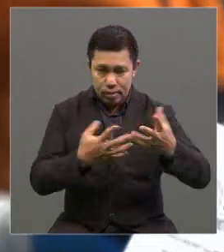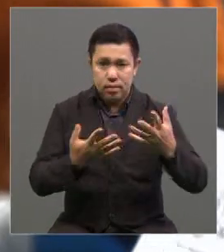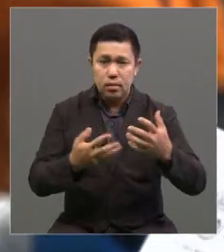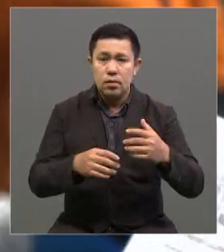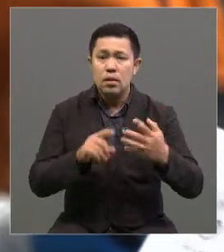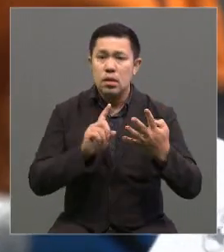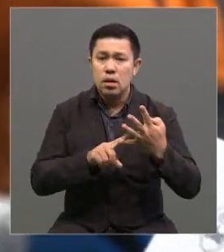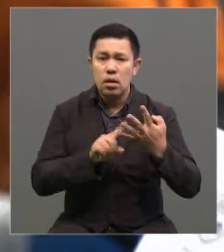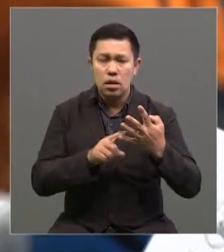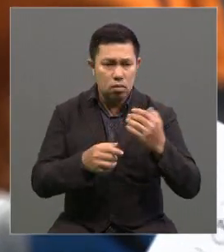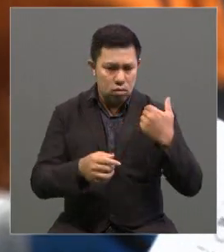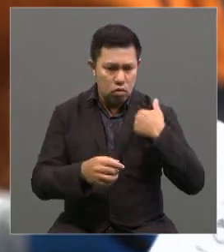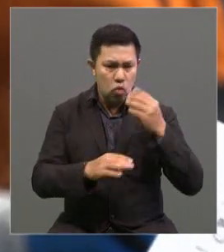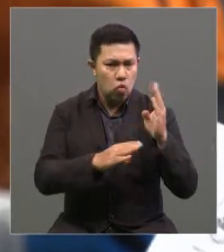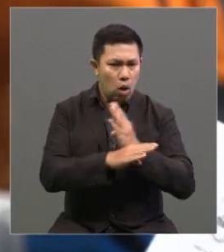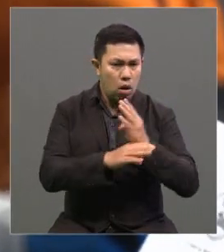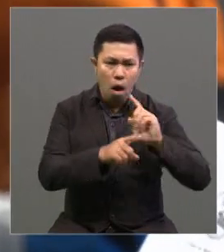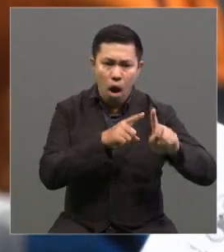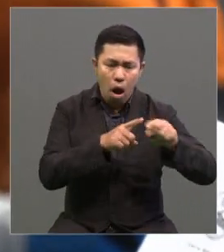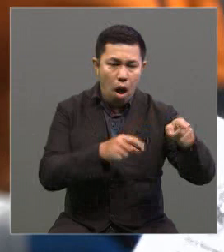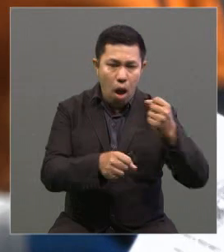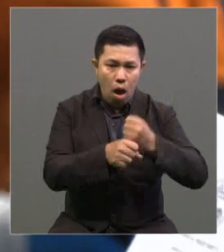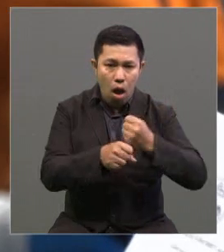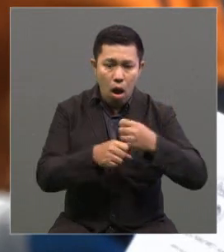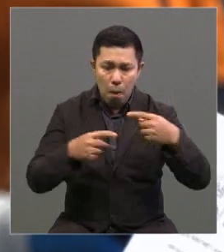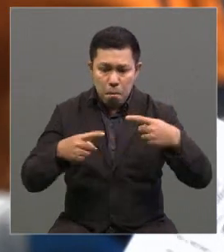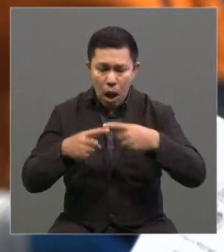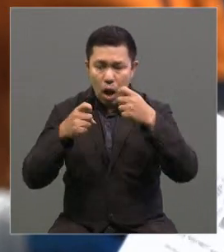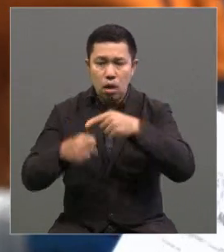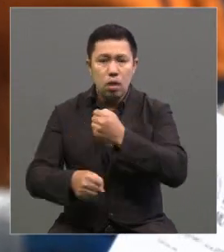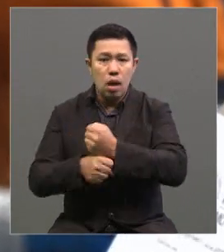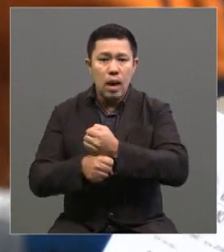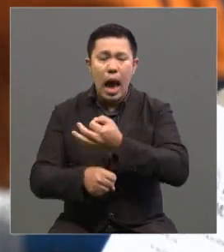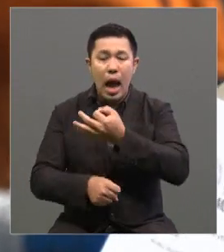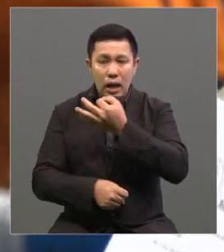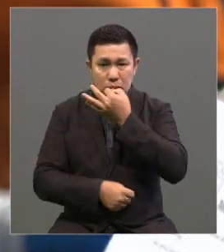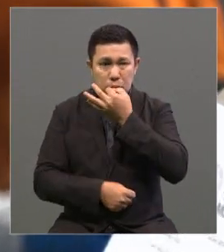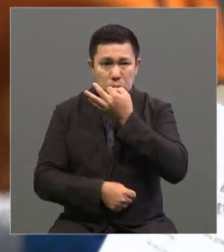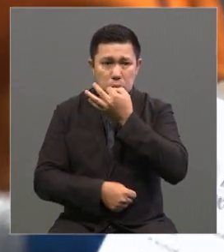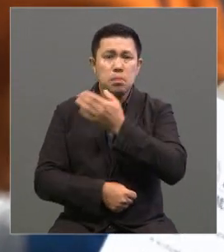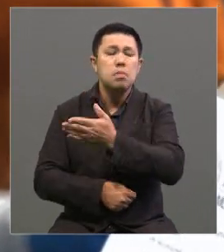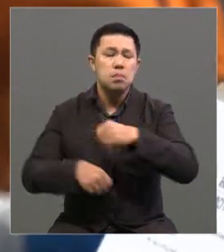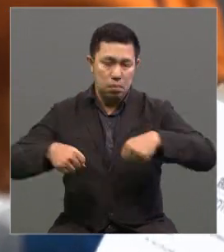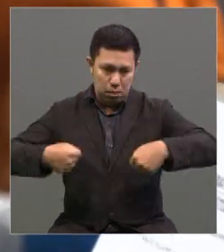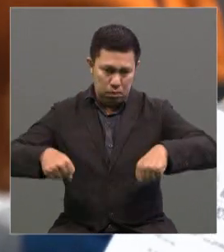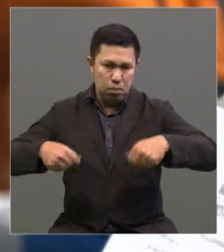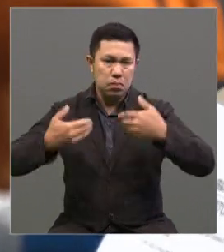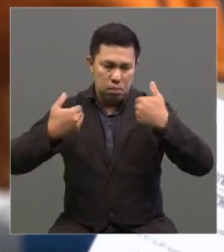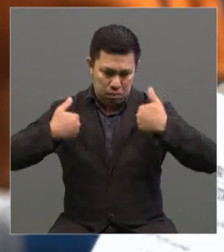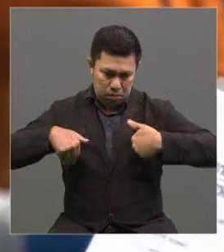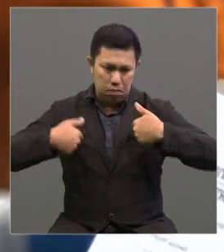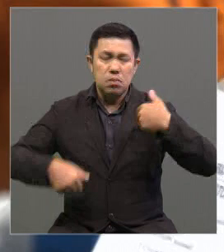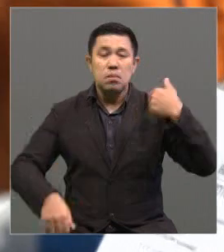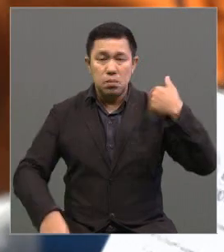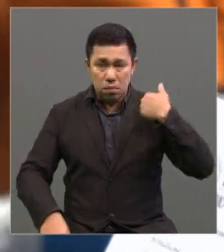ของธุรกิจแพลตฟอร์มยังได้สร้างความท้าทายให้แก่การประกอบอาชีพกลุ่มอาชีพรถจักรยานยนต์เป็นอย่างมากเนื่องจ